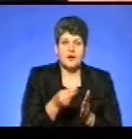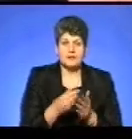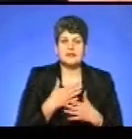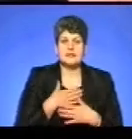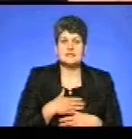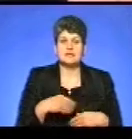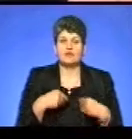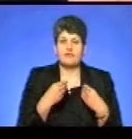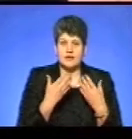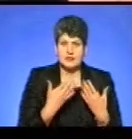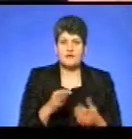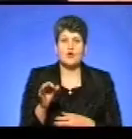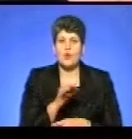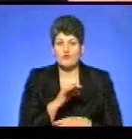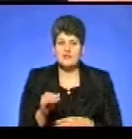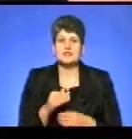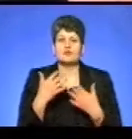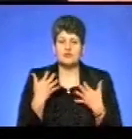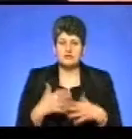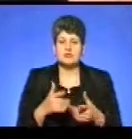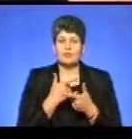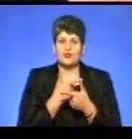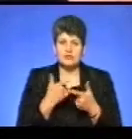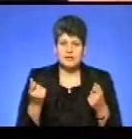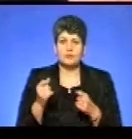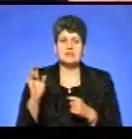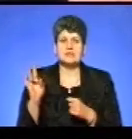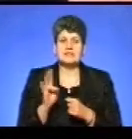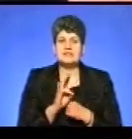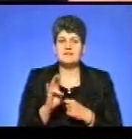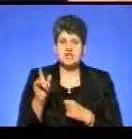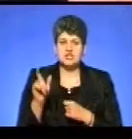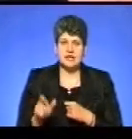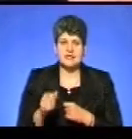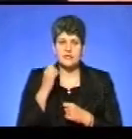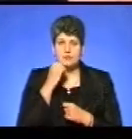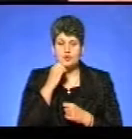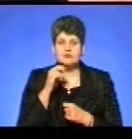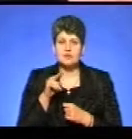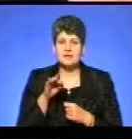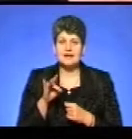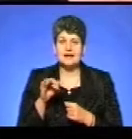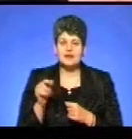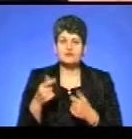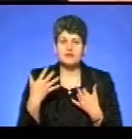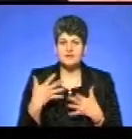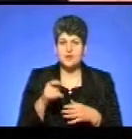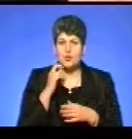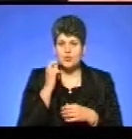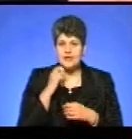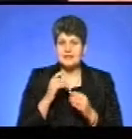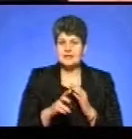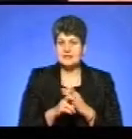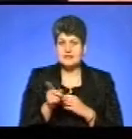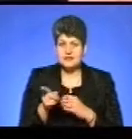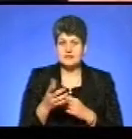і офіційно вони вже повідомили і священника Московського патріархату про те, що вони вже є українською церквою і